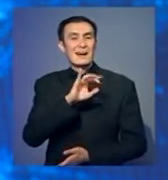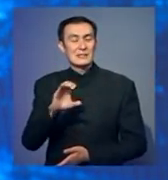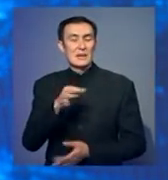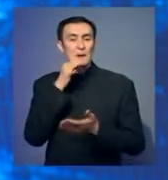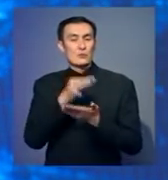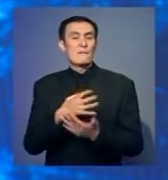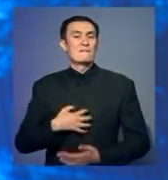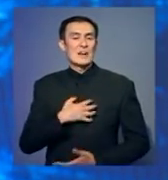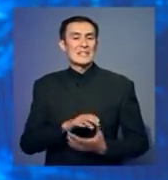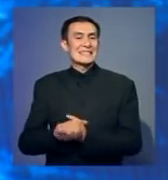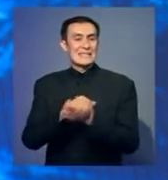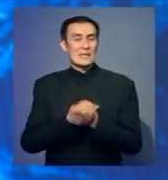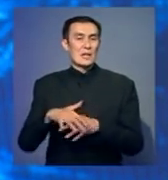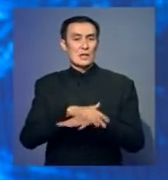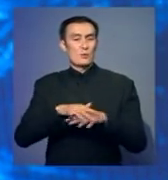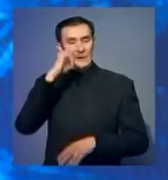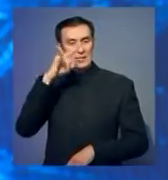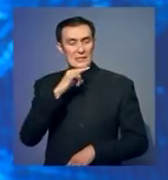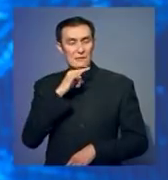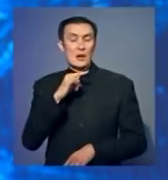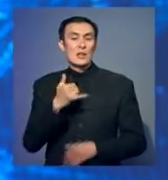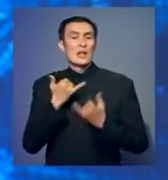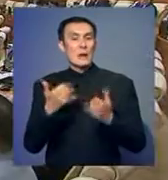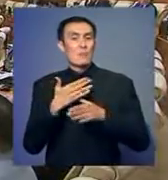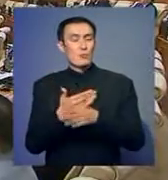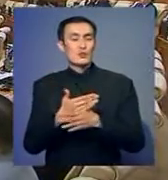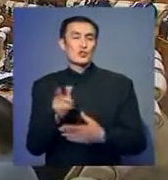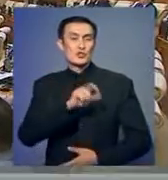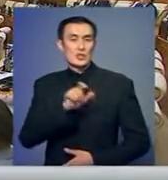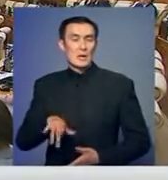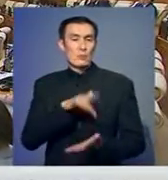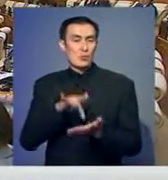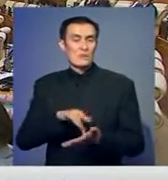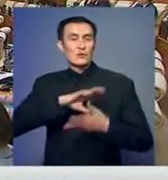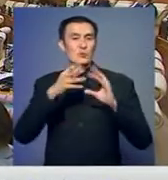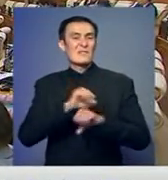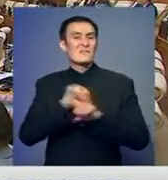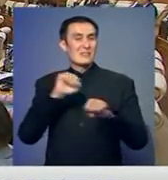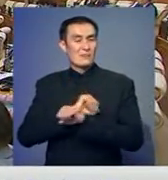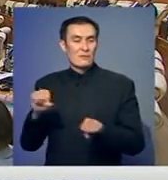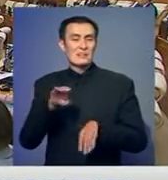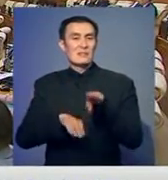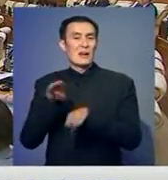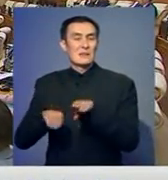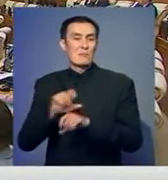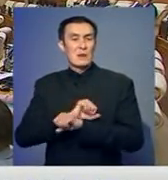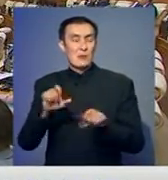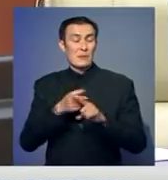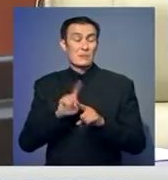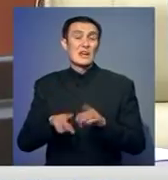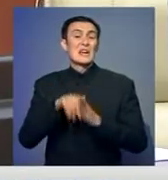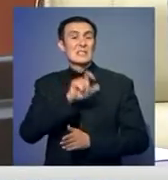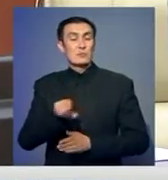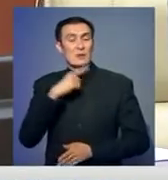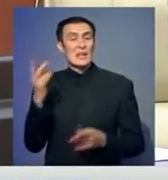Он подчеркнул важность единения всех казахстанцев, сплотившихся для помощи жителям города, пострадавшим в результате взрывов на складе боеприпасов.